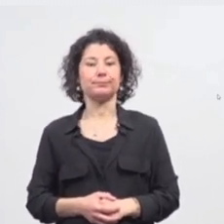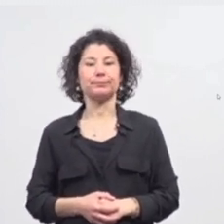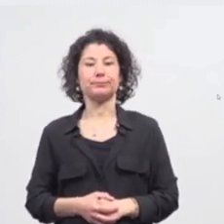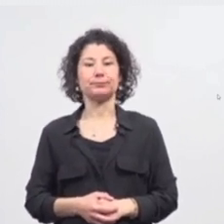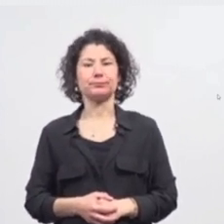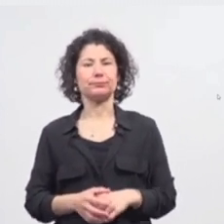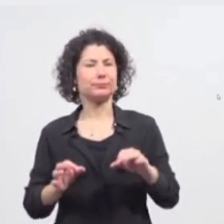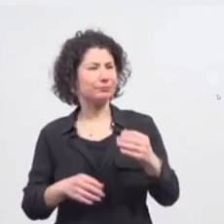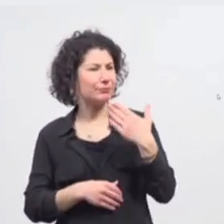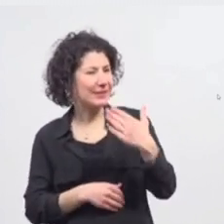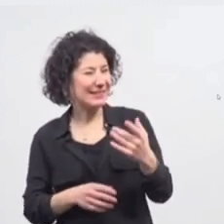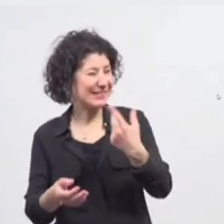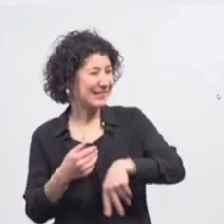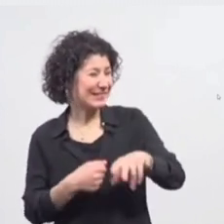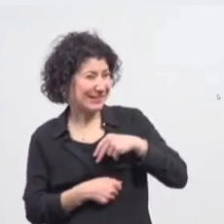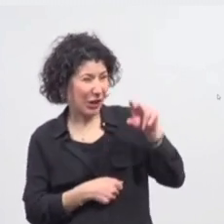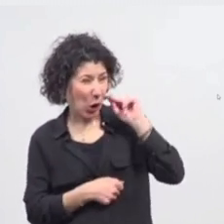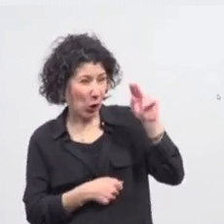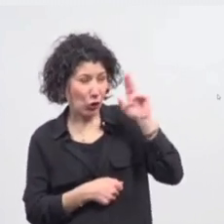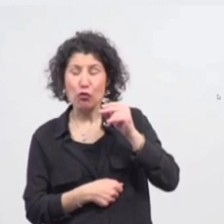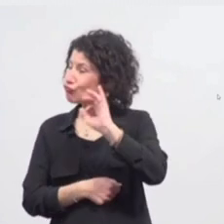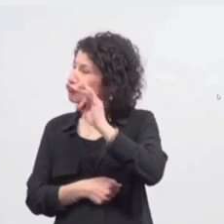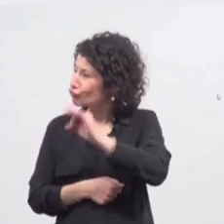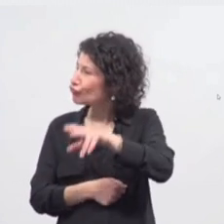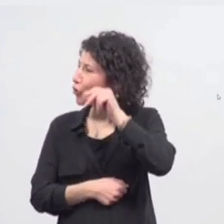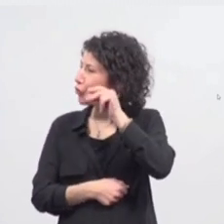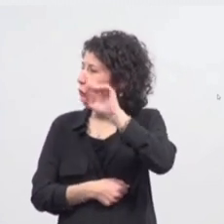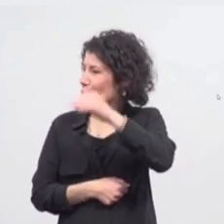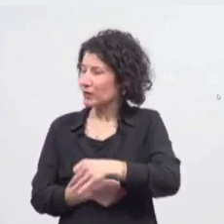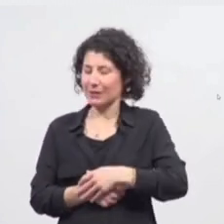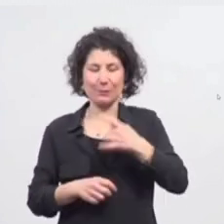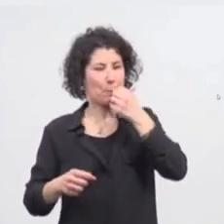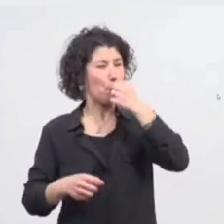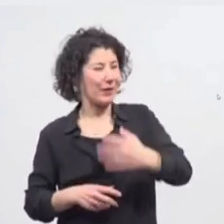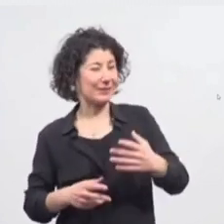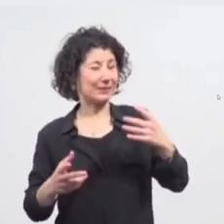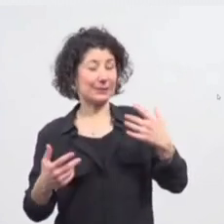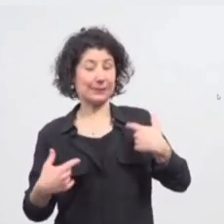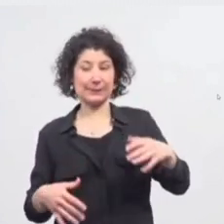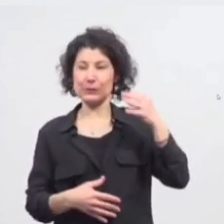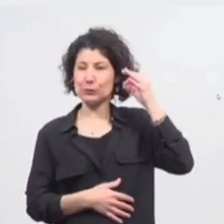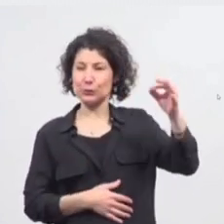Est-ce que vous m'entendez? On vous entend, Maria. Très bien, merci beaucoup. Merci beaucoup,